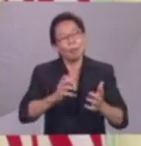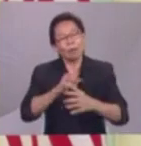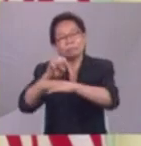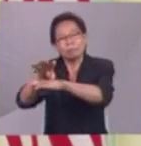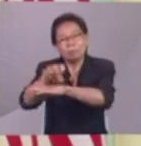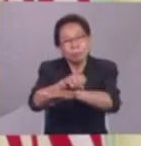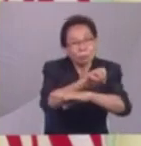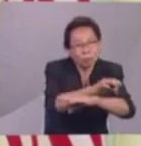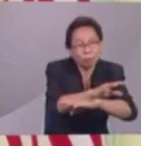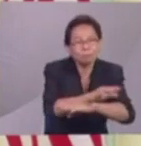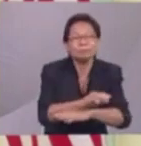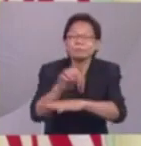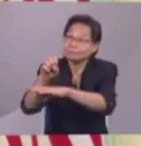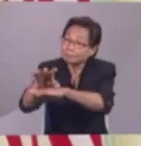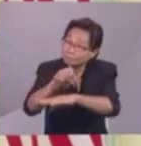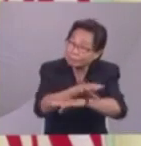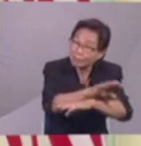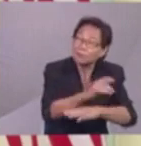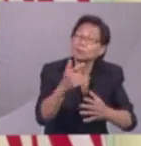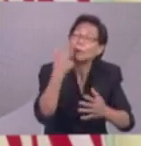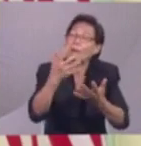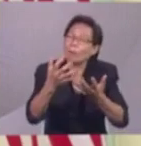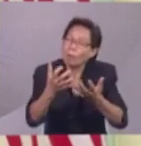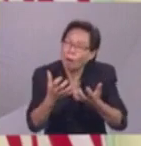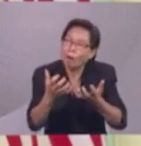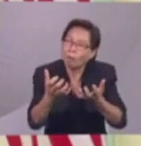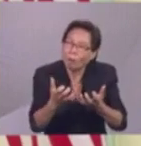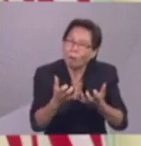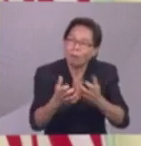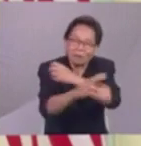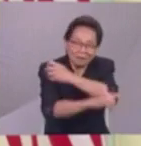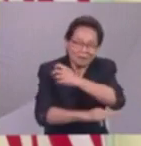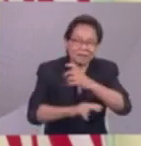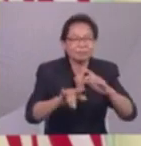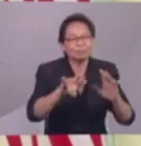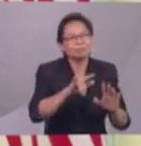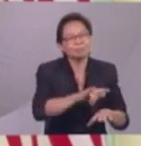menasihatkan kepada mereka yang berniat untuk rentas negeri melalui udara,